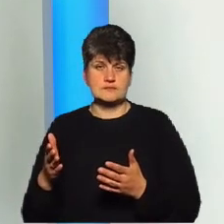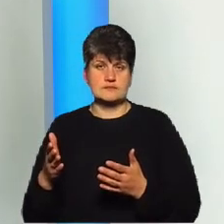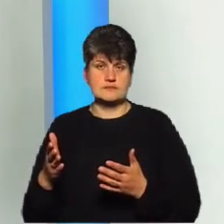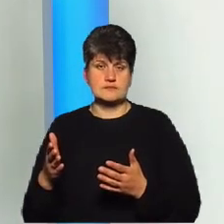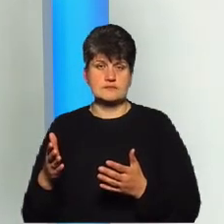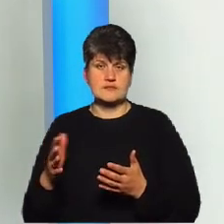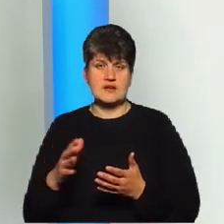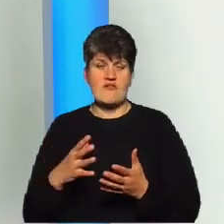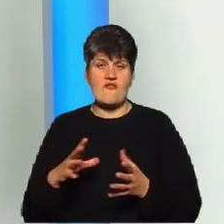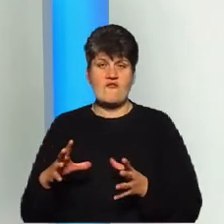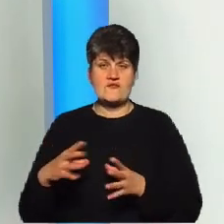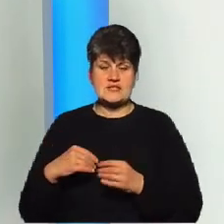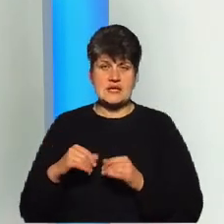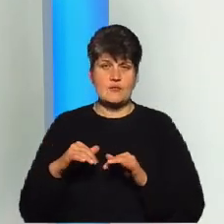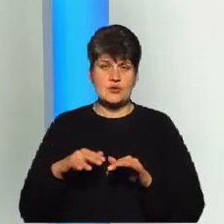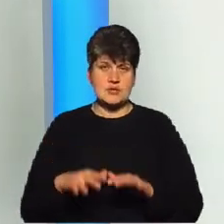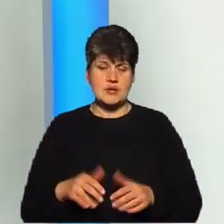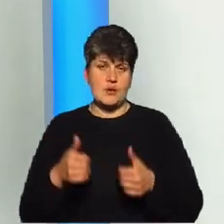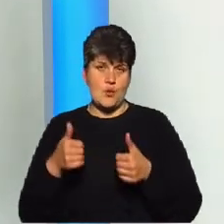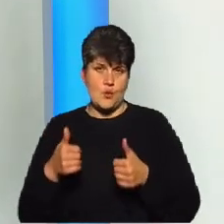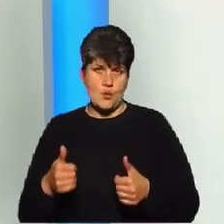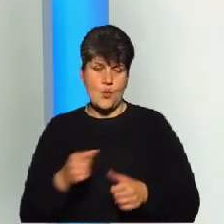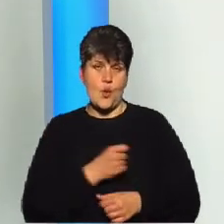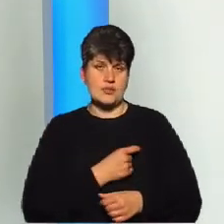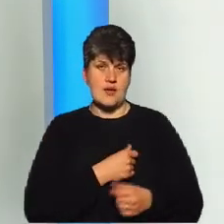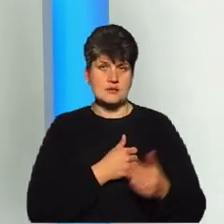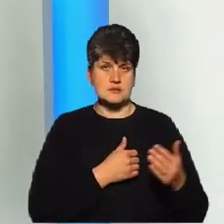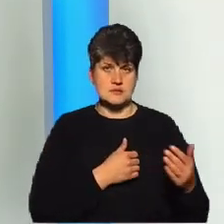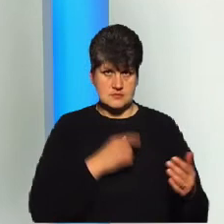взаємодія субєктів налагоджена хороша, Одеса, знаю.